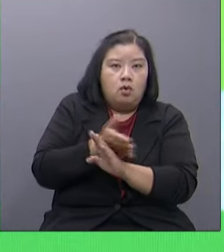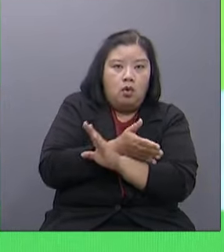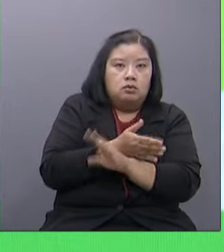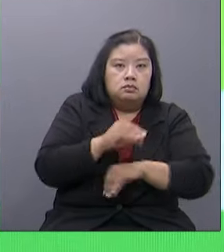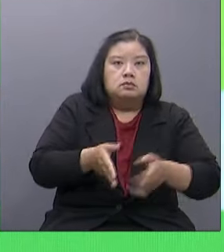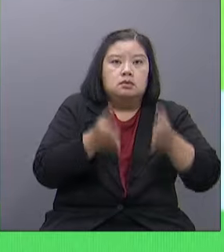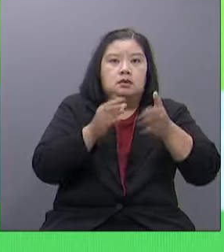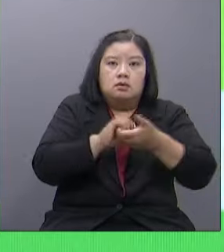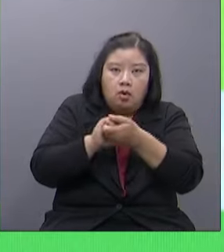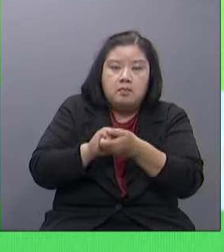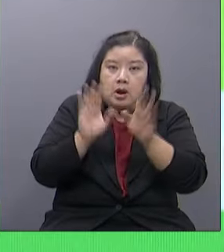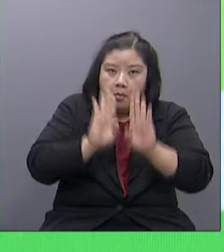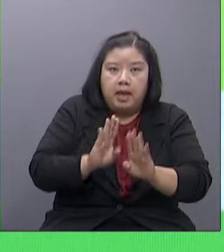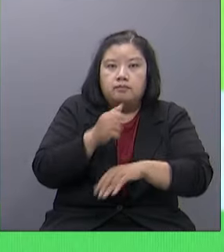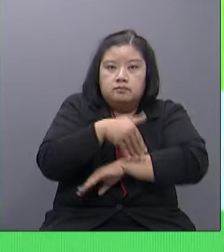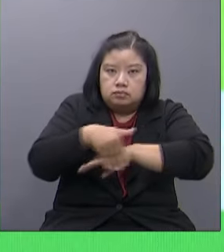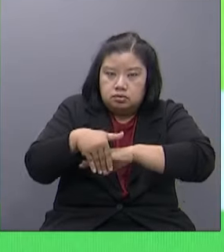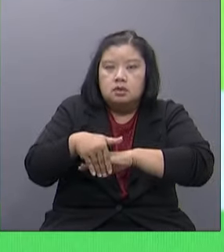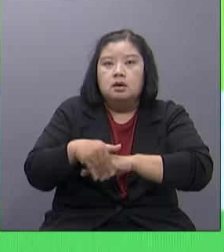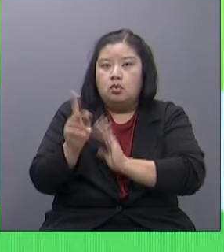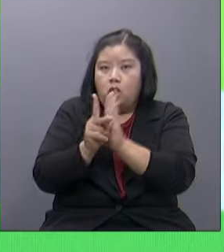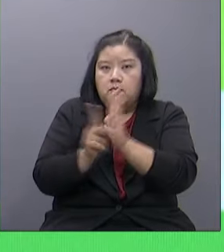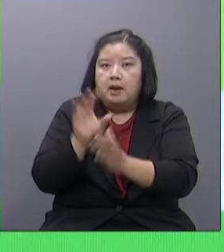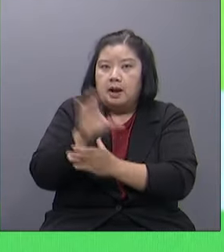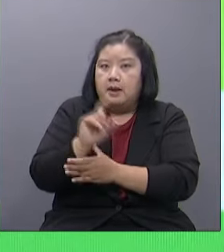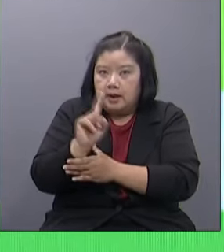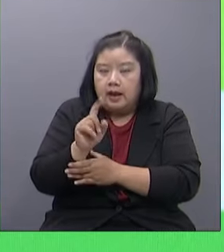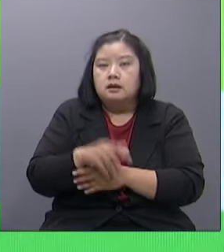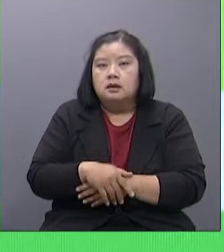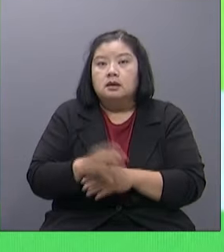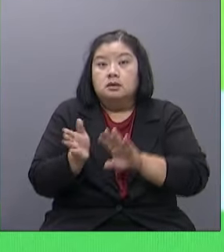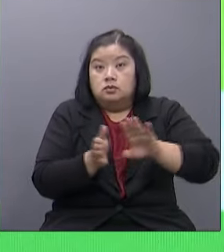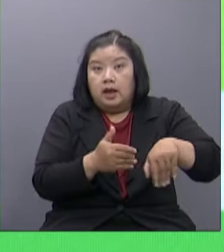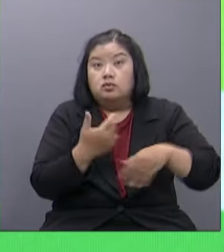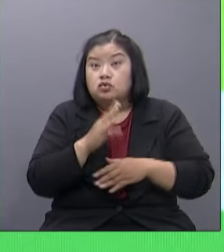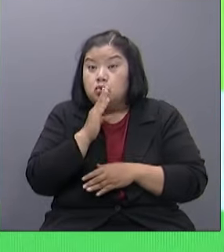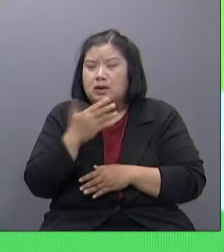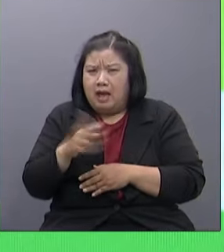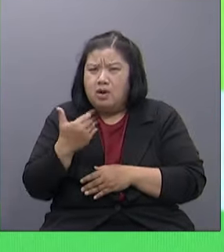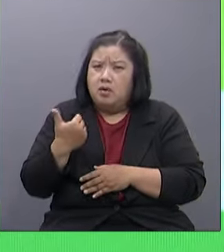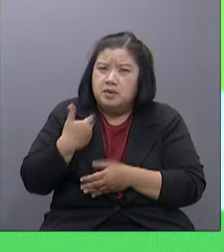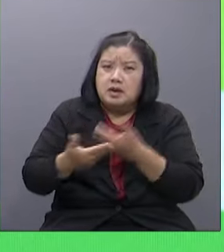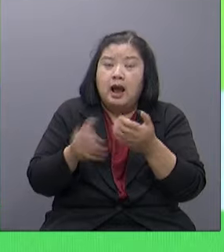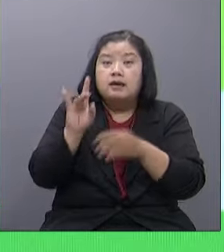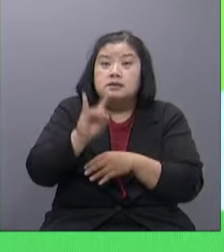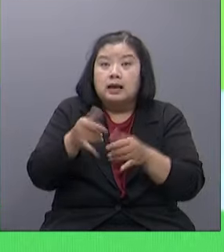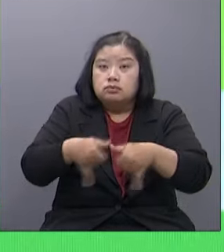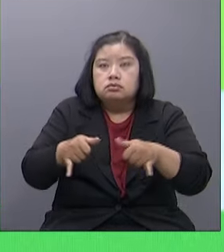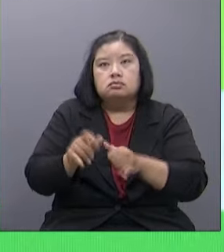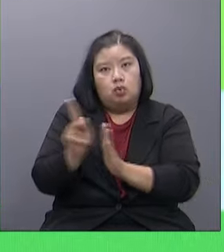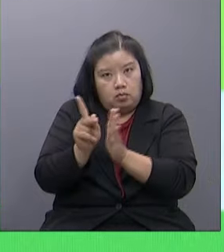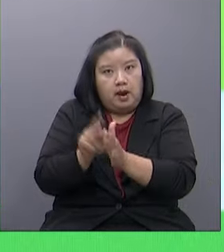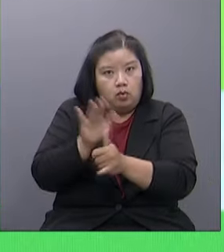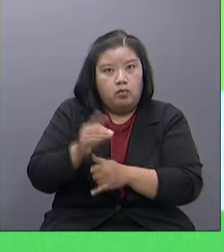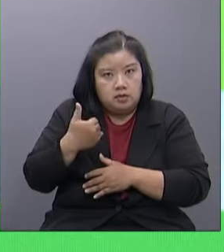ทำงานร่วมกันหรือแม้แต่ตอนนี้ถ้าเปิดให้บริการแล้วก็ต้องกลับมาทบทวนว่าคุ้มครองเรื่องสวัสดิภาพสัตว์หรือไม่เพราะสุดท้ายแล้วนะคะ